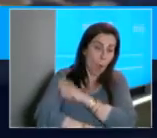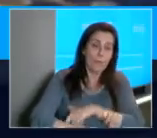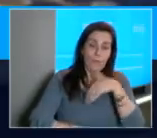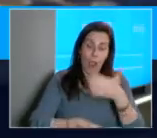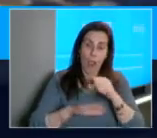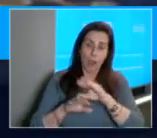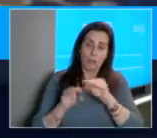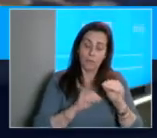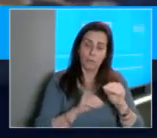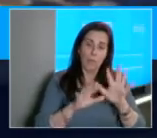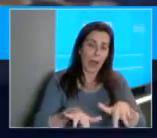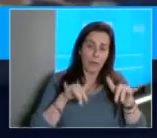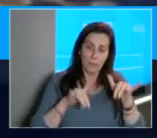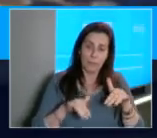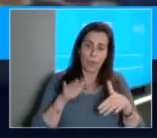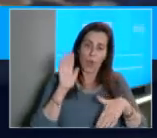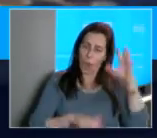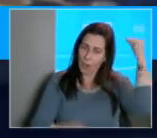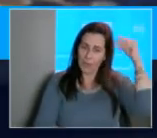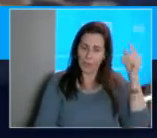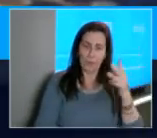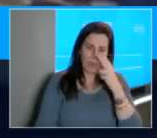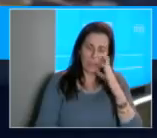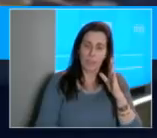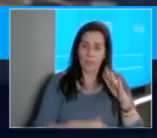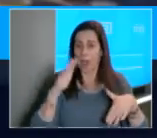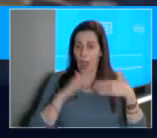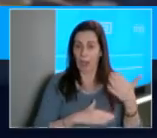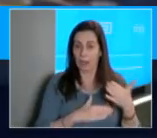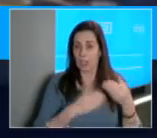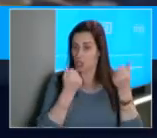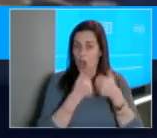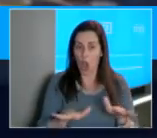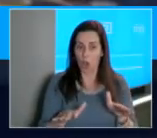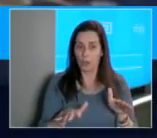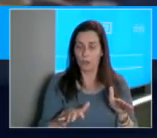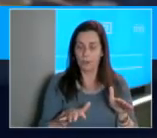מכן בעצרת, לרוב הפלסטינאים מנסים אחרי כישלון